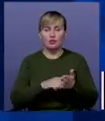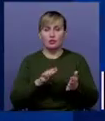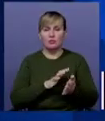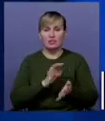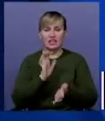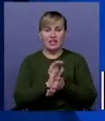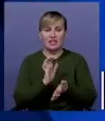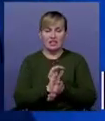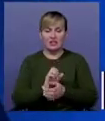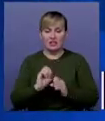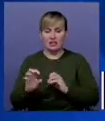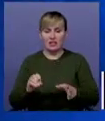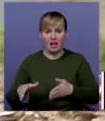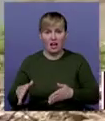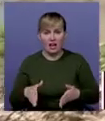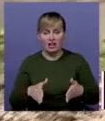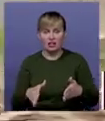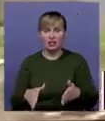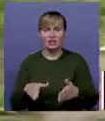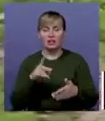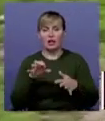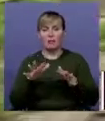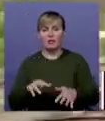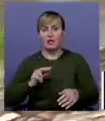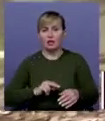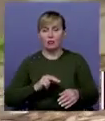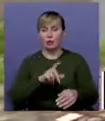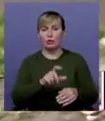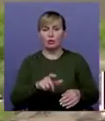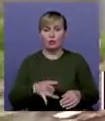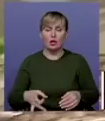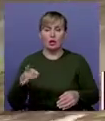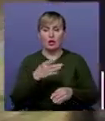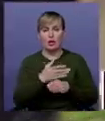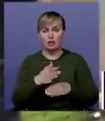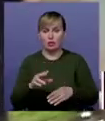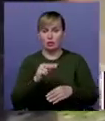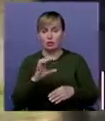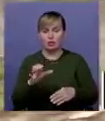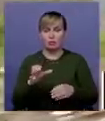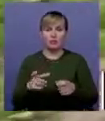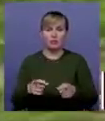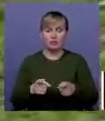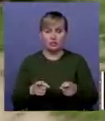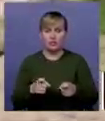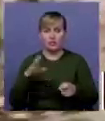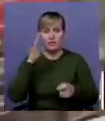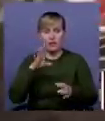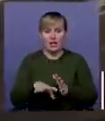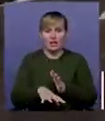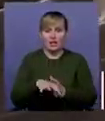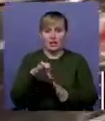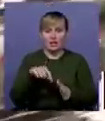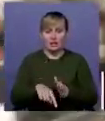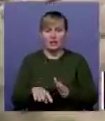засорение бытовыми отходами арычно-канальных сетей. На местах работают сотрудники районных отделов ПЧС с привлечением водооткачивающей